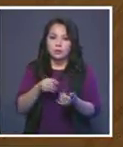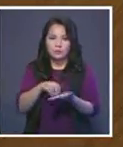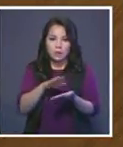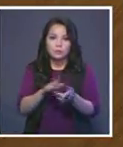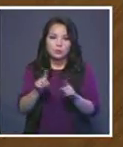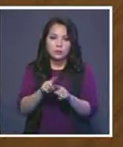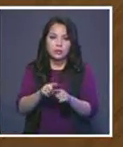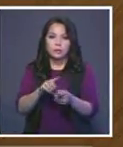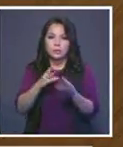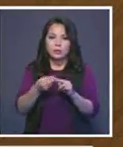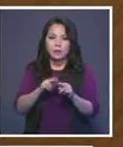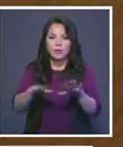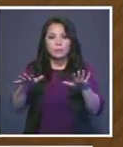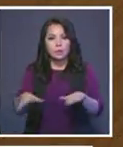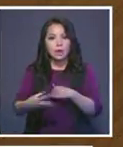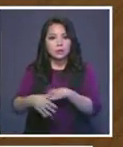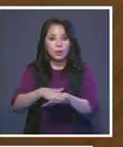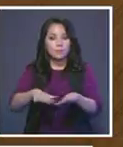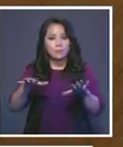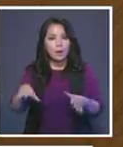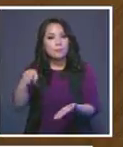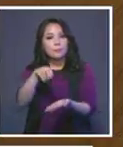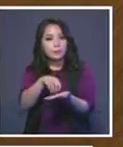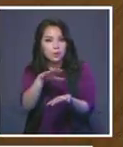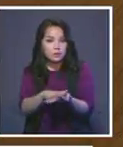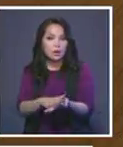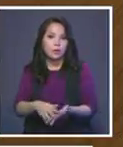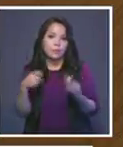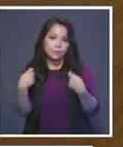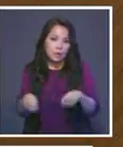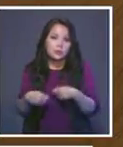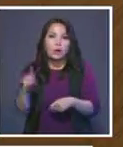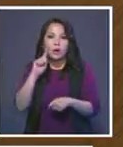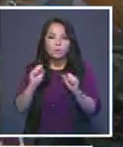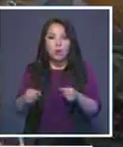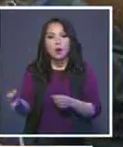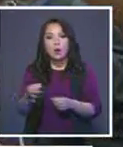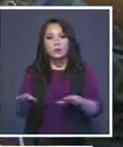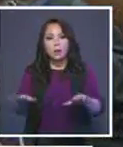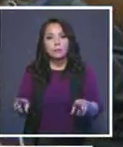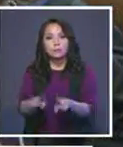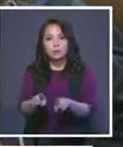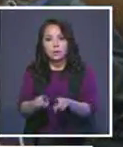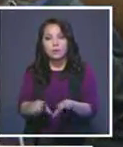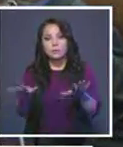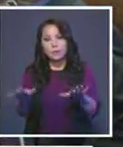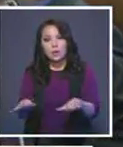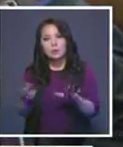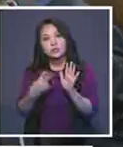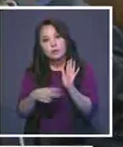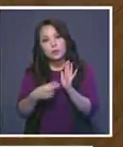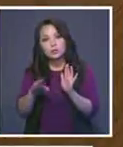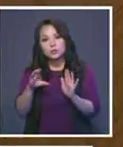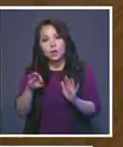мәселесі. Аудандарда, үлкен аудандарда, ол жерде бір 70